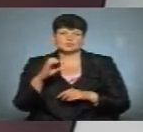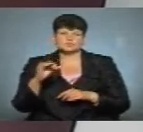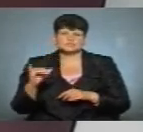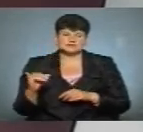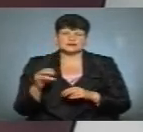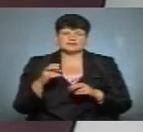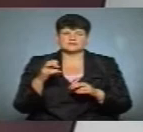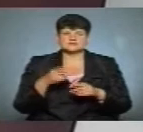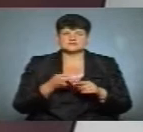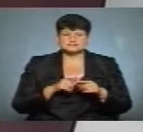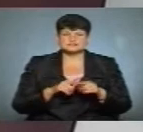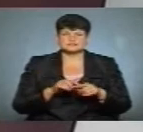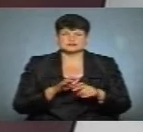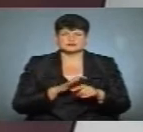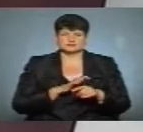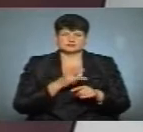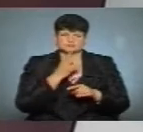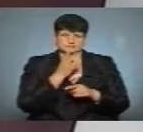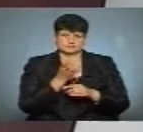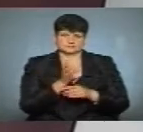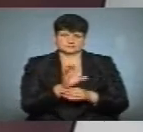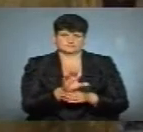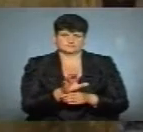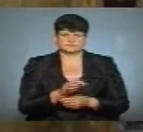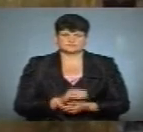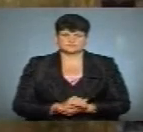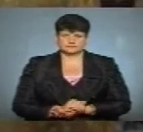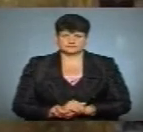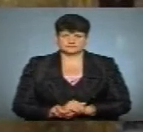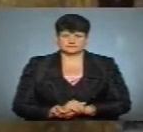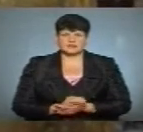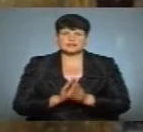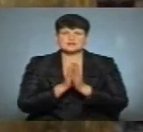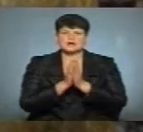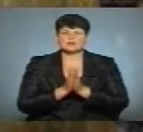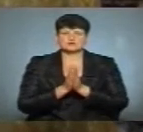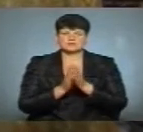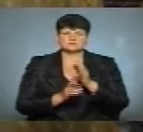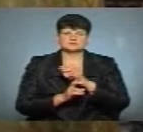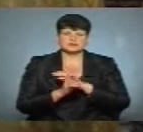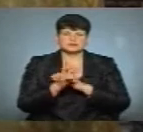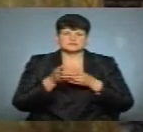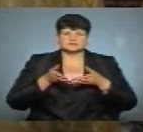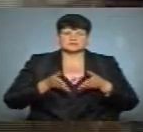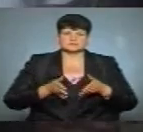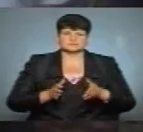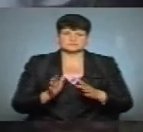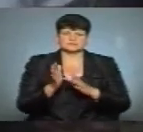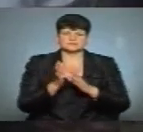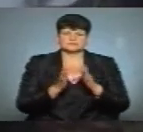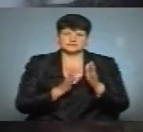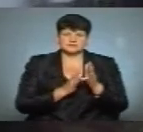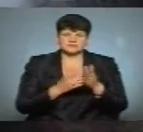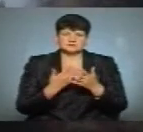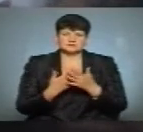Різдва Христового. Більше про це дивіться у сюжеті. На молебні у храмі Різдва Христового близько 20 людей.